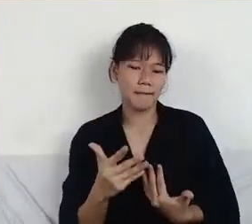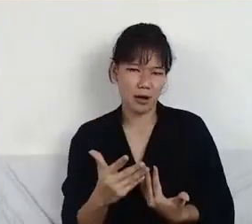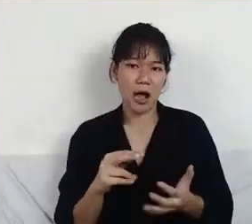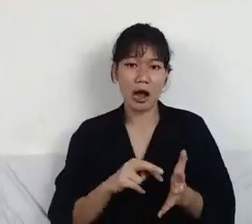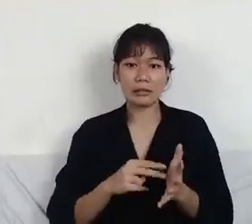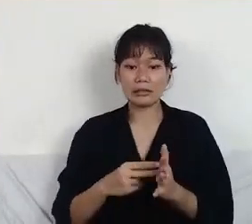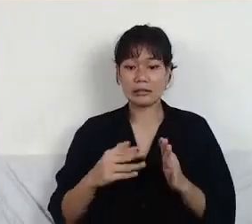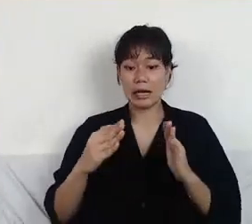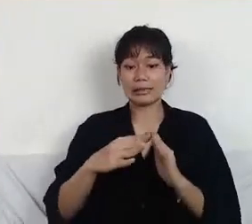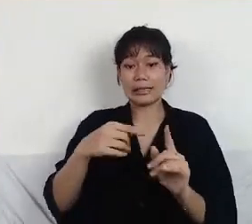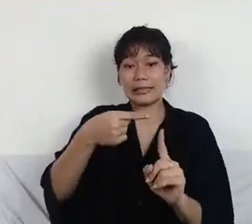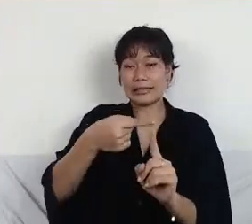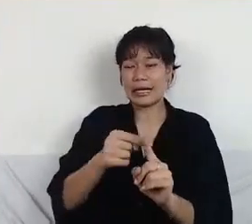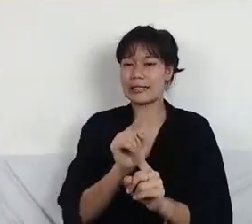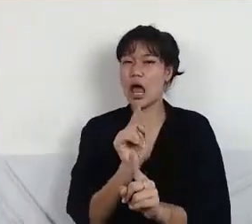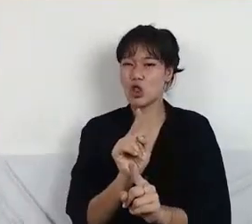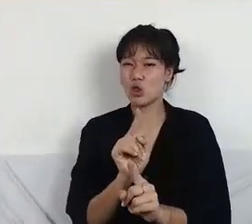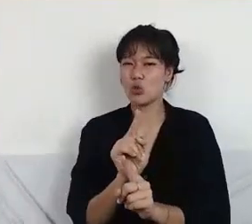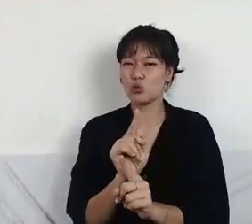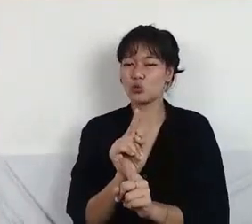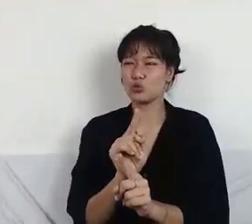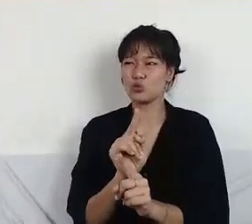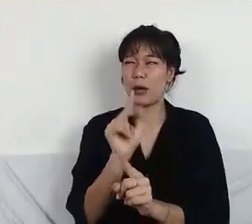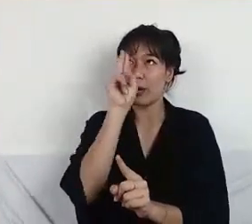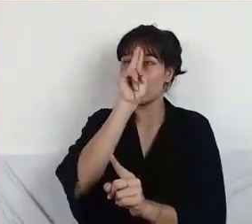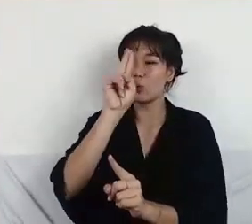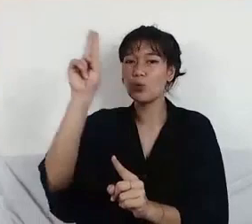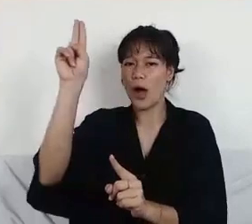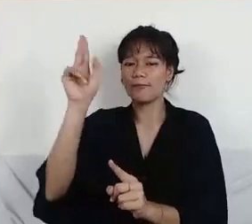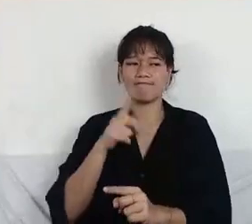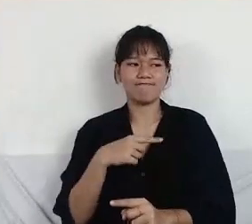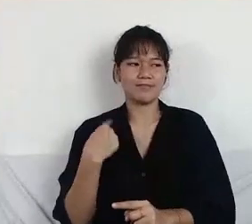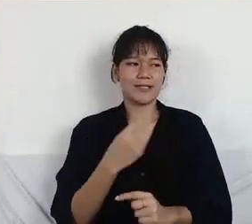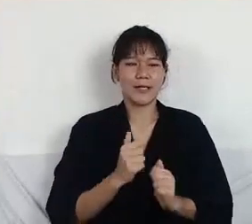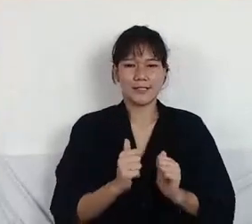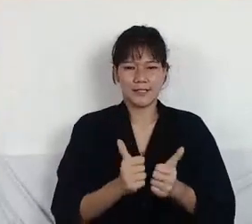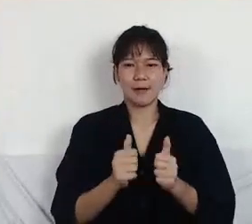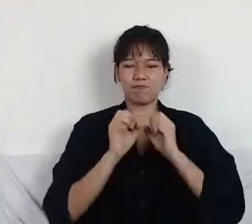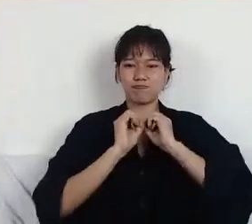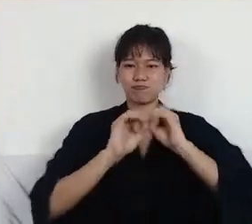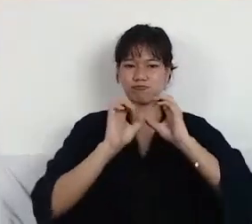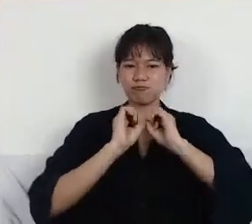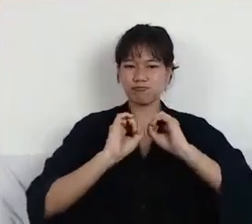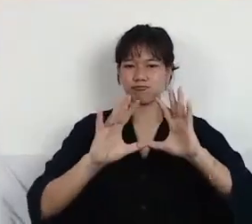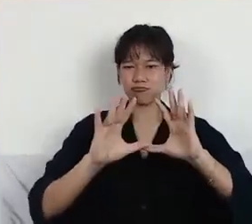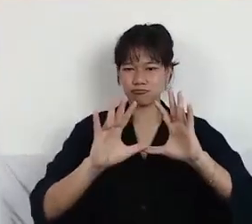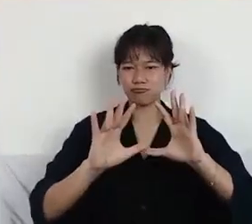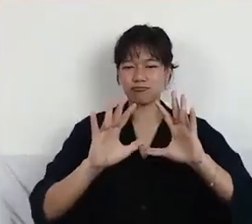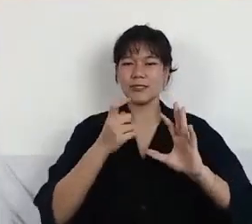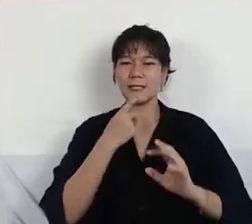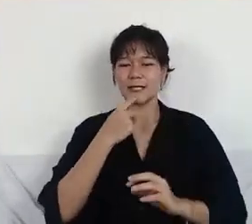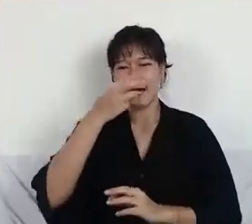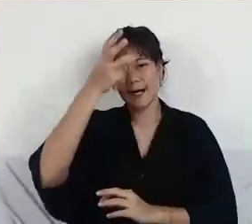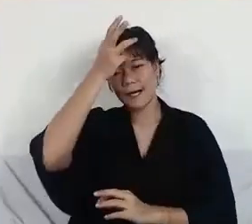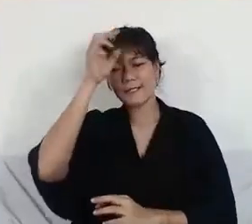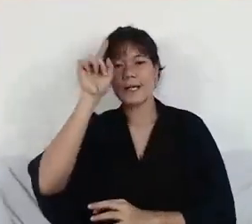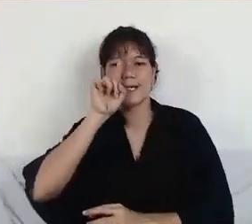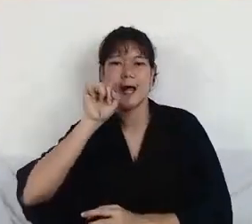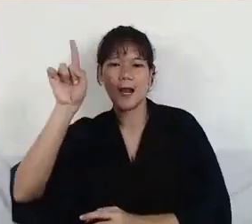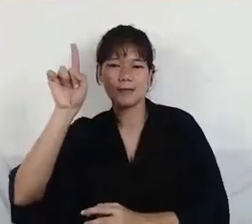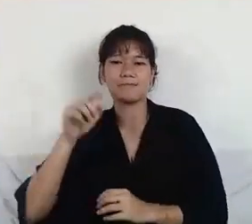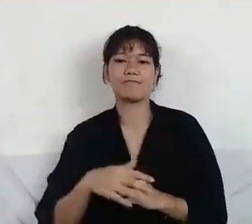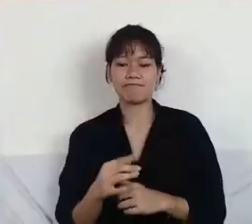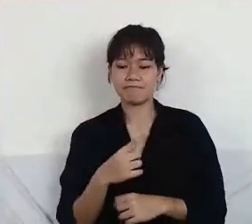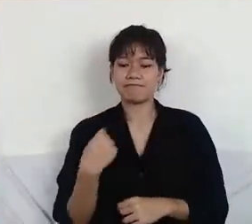satu di dalam Tuhan, maka kita siap untuk memberitakan kerajaan Allah kepada dunia. Kita